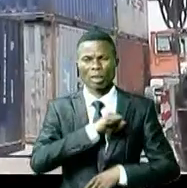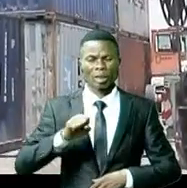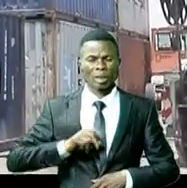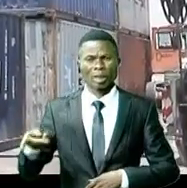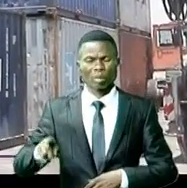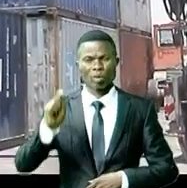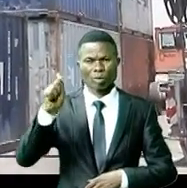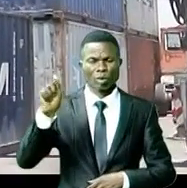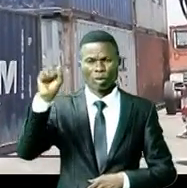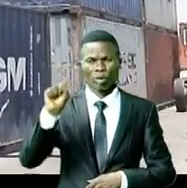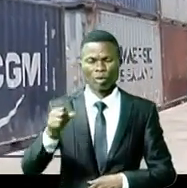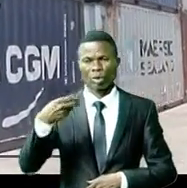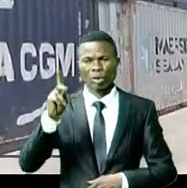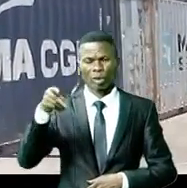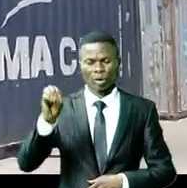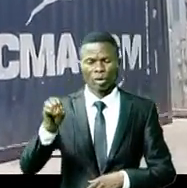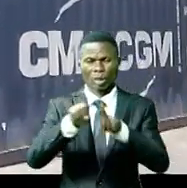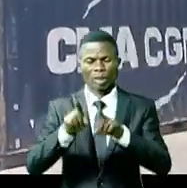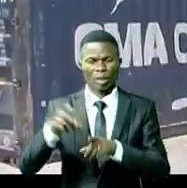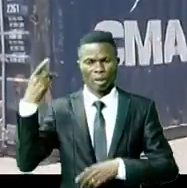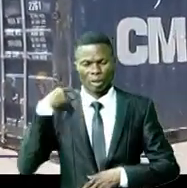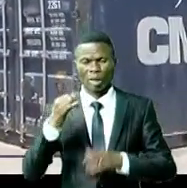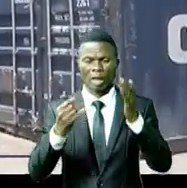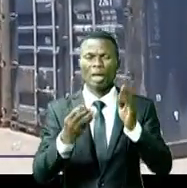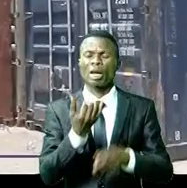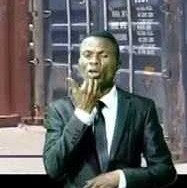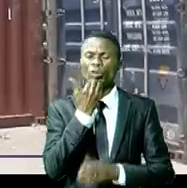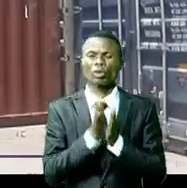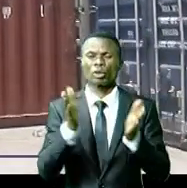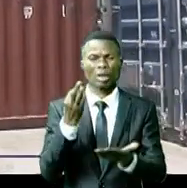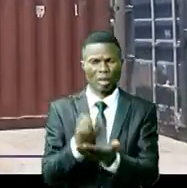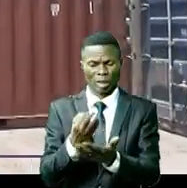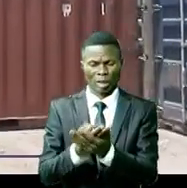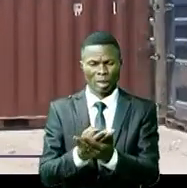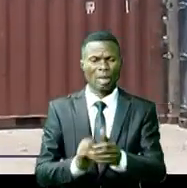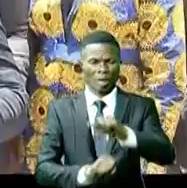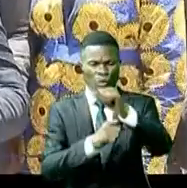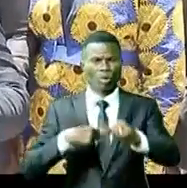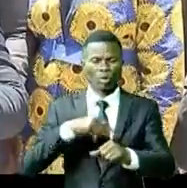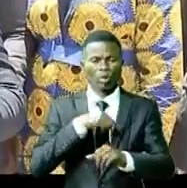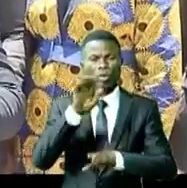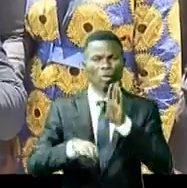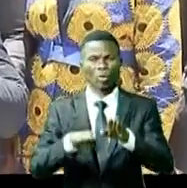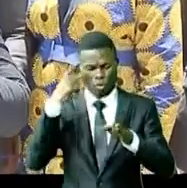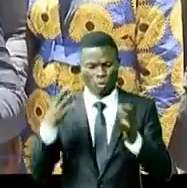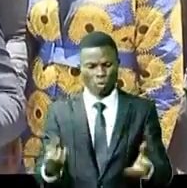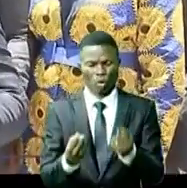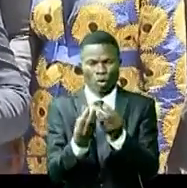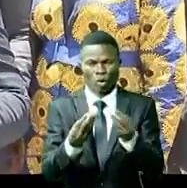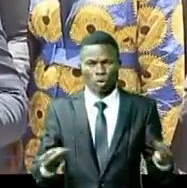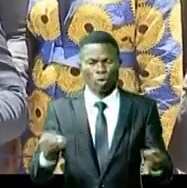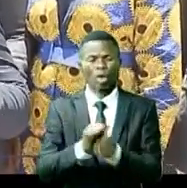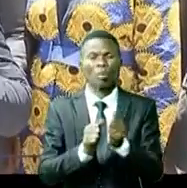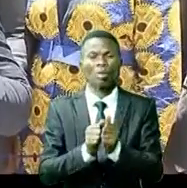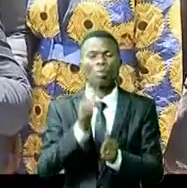de la Tchop, ainsi que les notables, et aussi l'inspection générale des finances, de nous accompagner dans la démarche pour pouvoir découvrir,